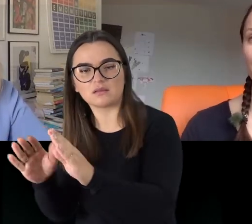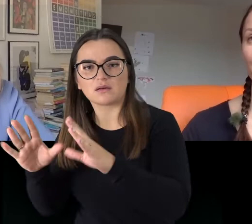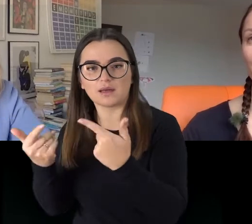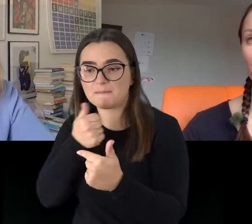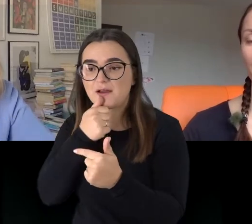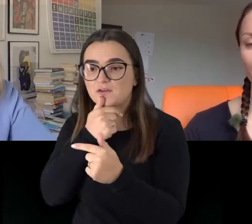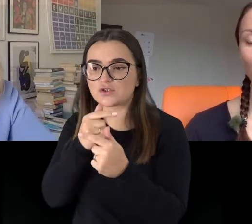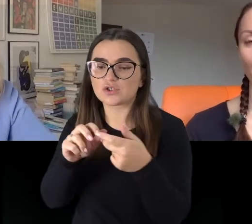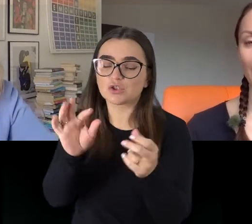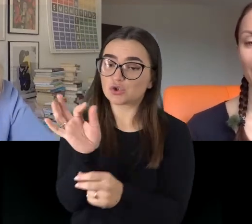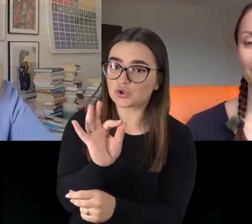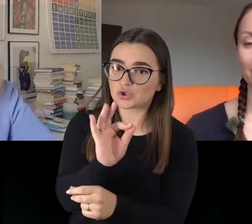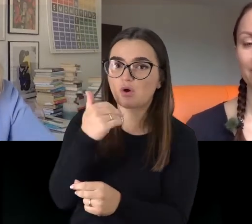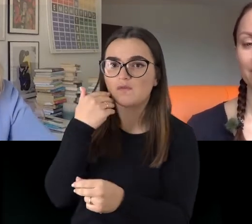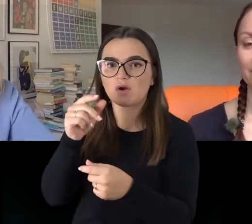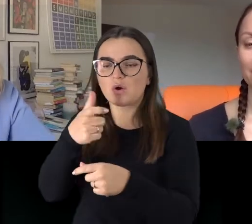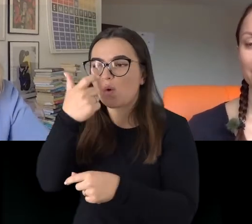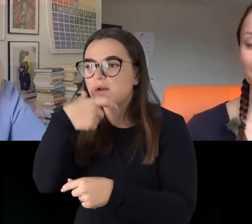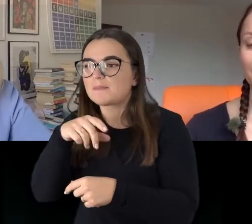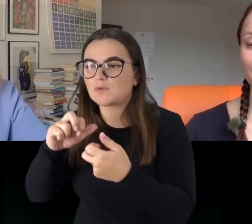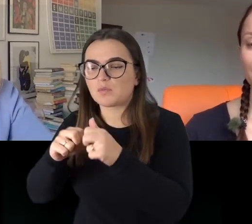tikrai rimta problema?